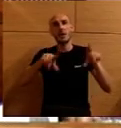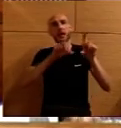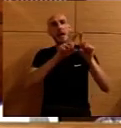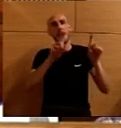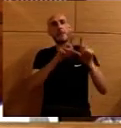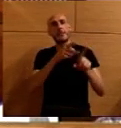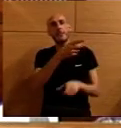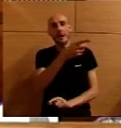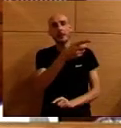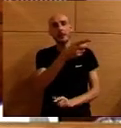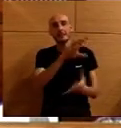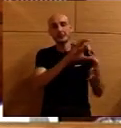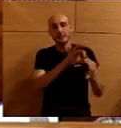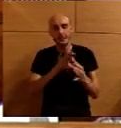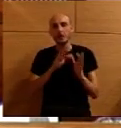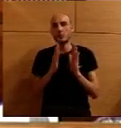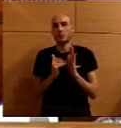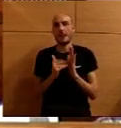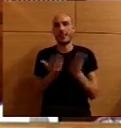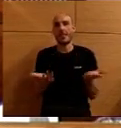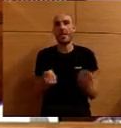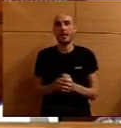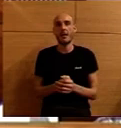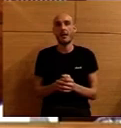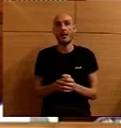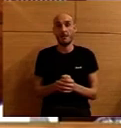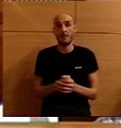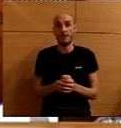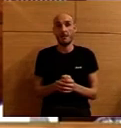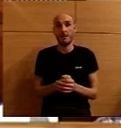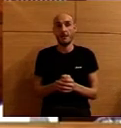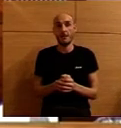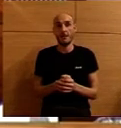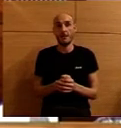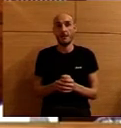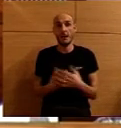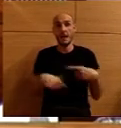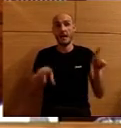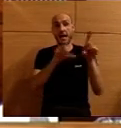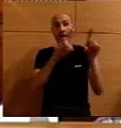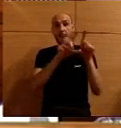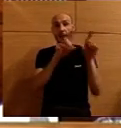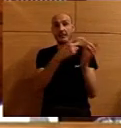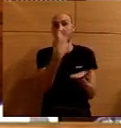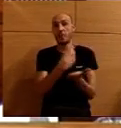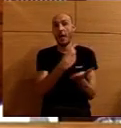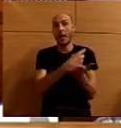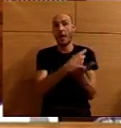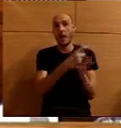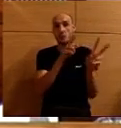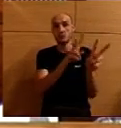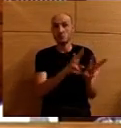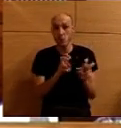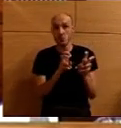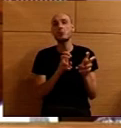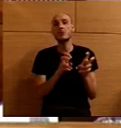que estan vertebrades al territori. I no és essencial. El que paguen aquestes empreses probablement